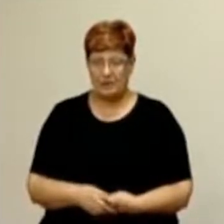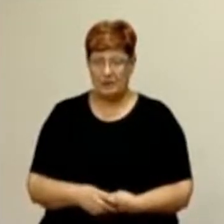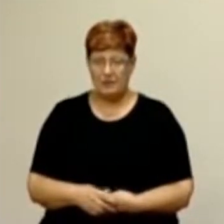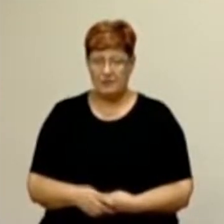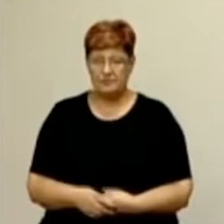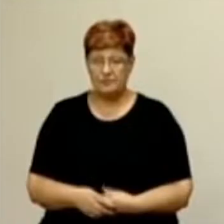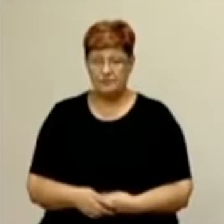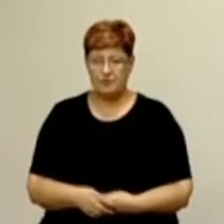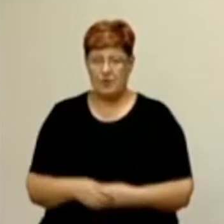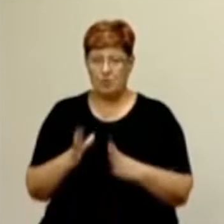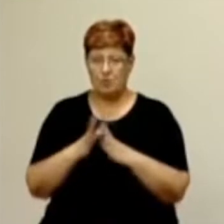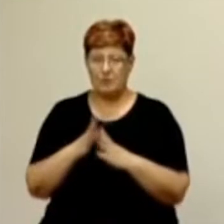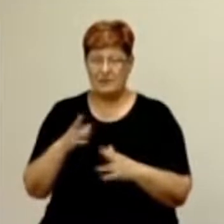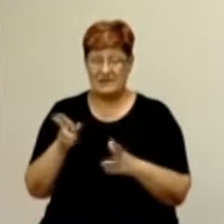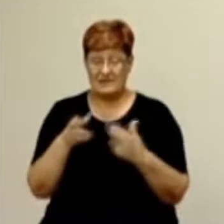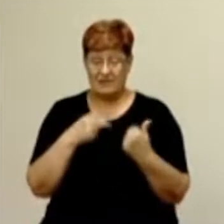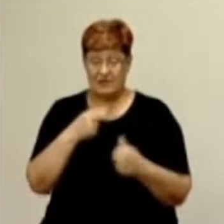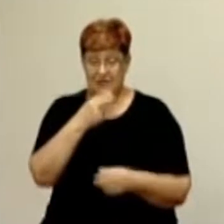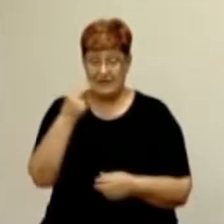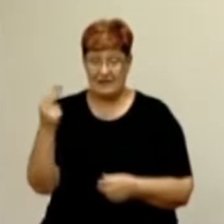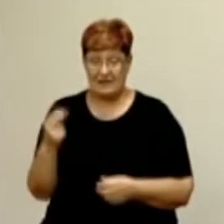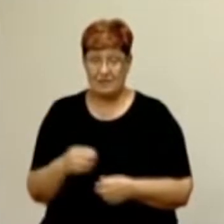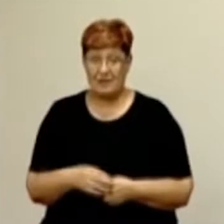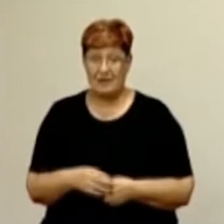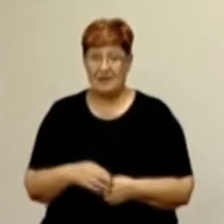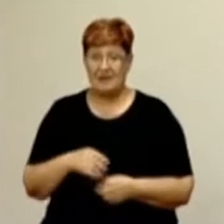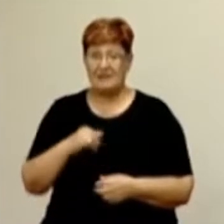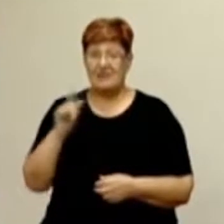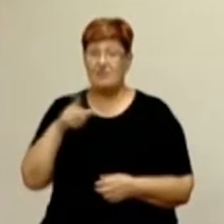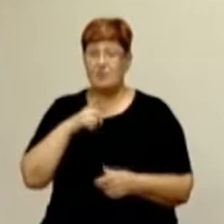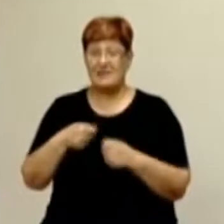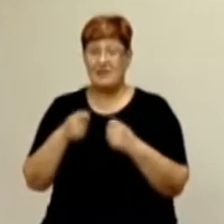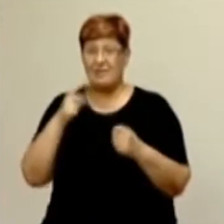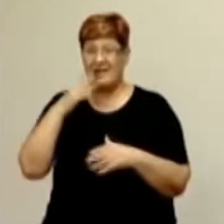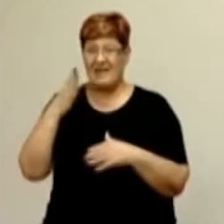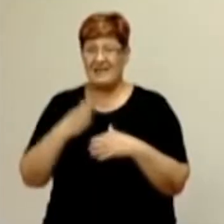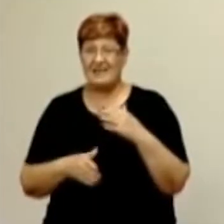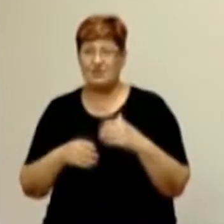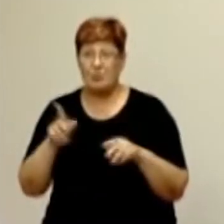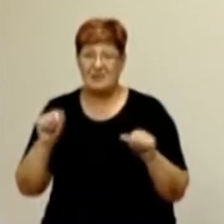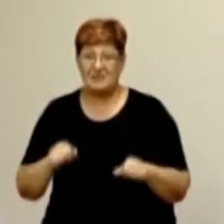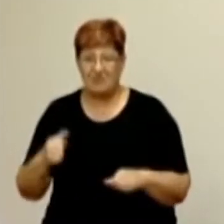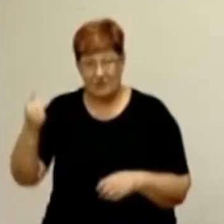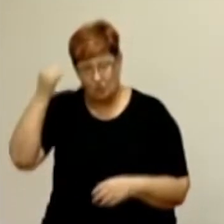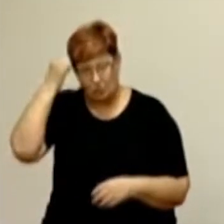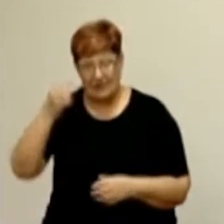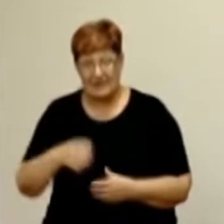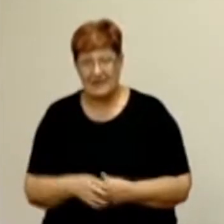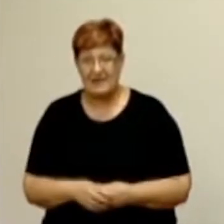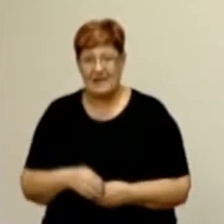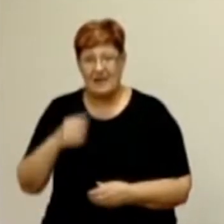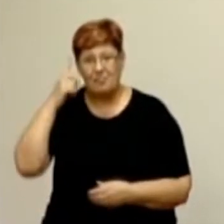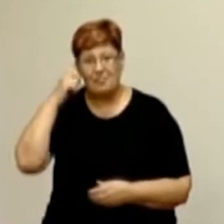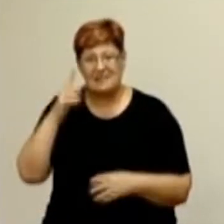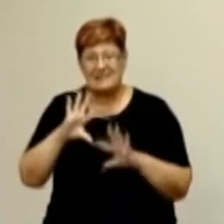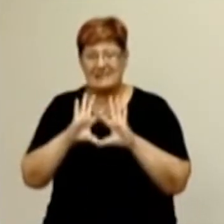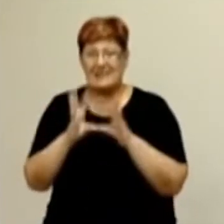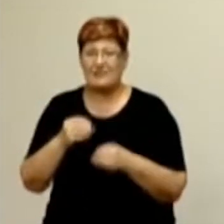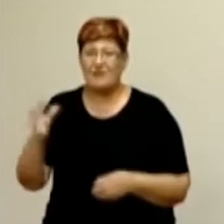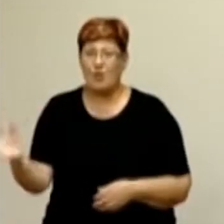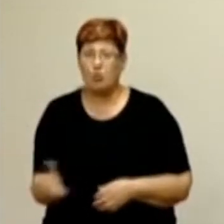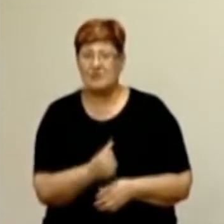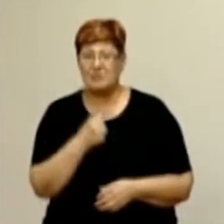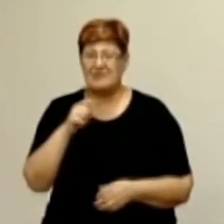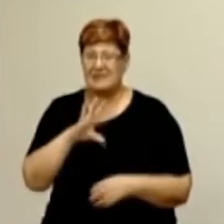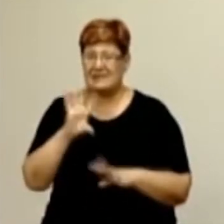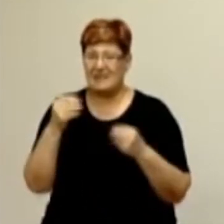se vratite na temu. Da li imate vi mere i granice ili vas je vas toliko udarilo u glavu? Mislite li da sve otmete cijela Srbija